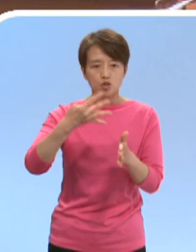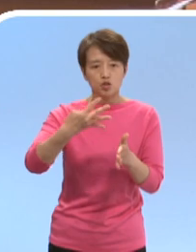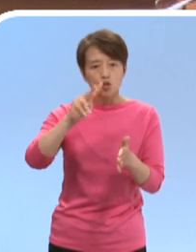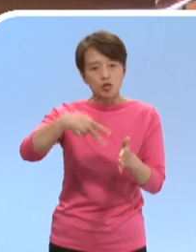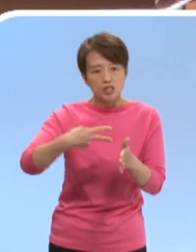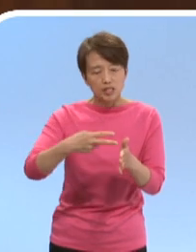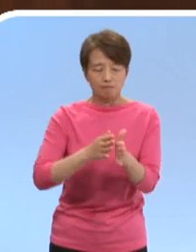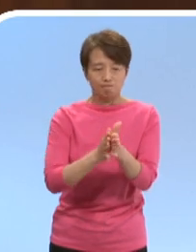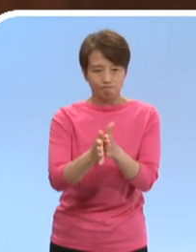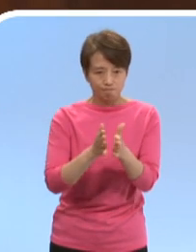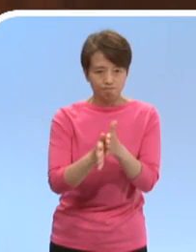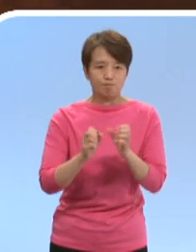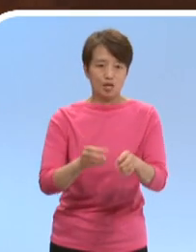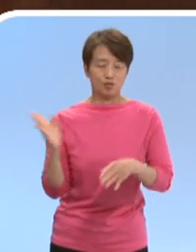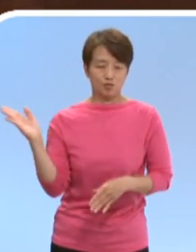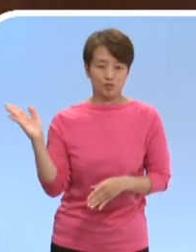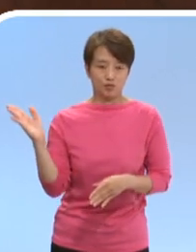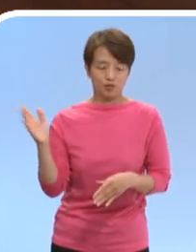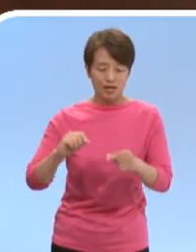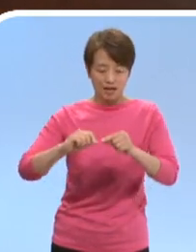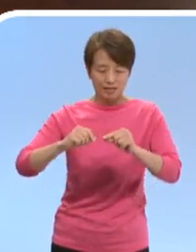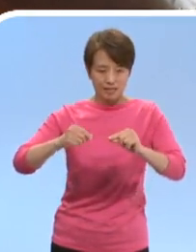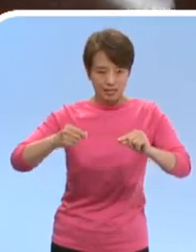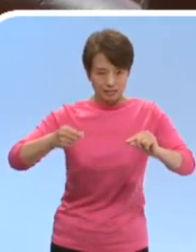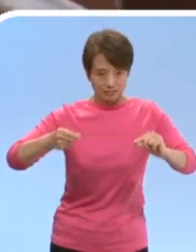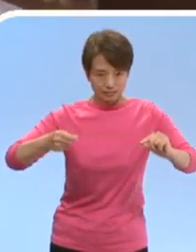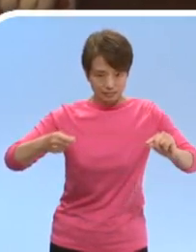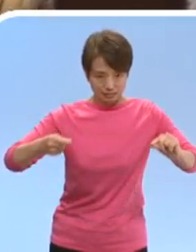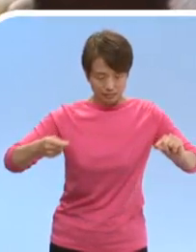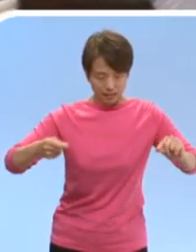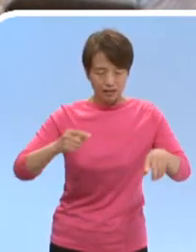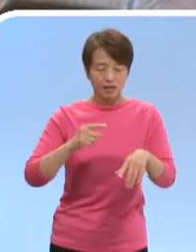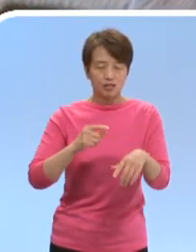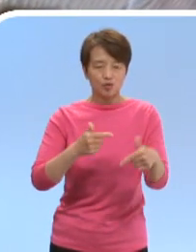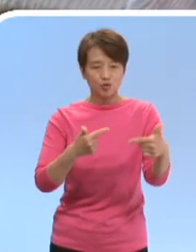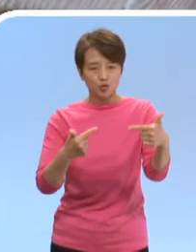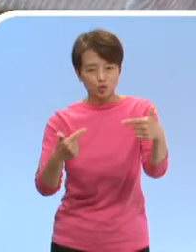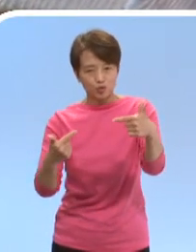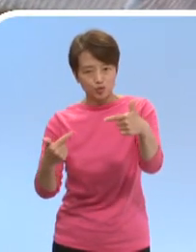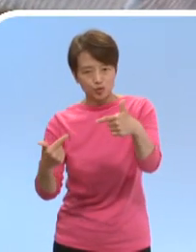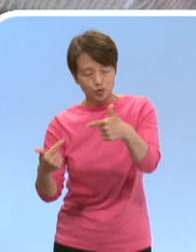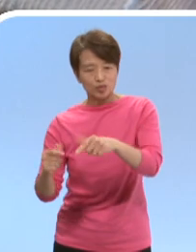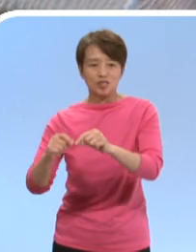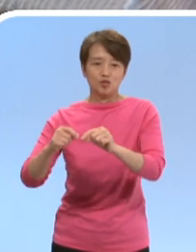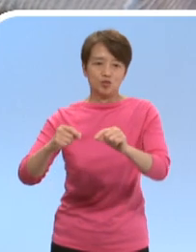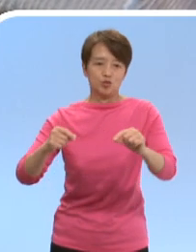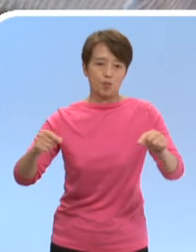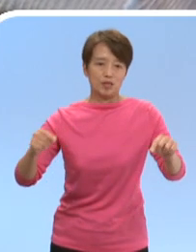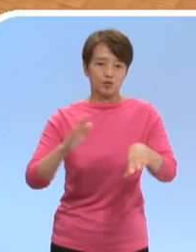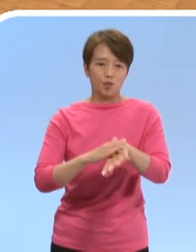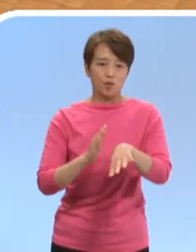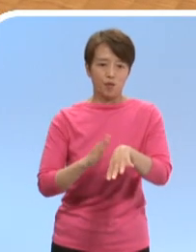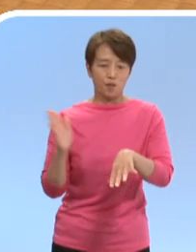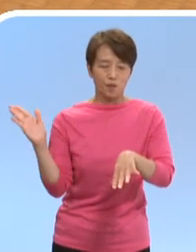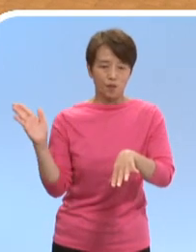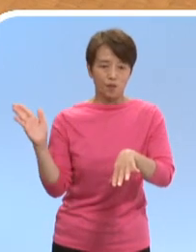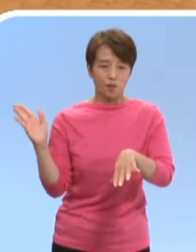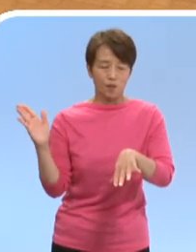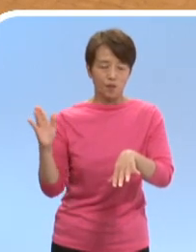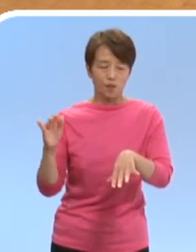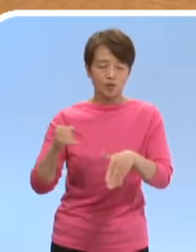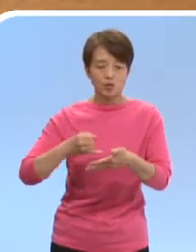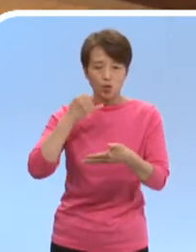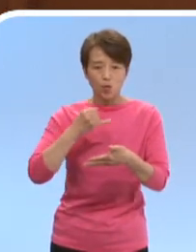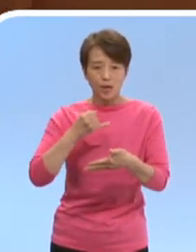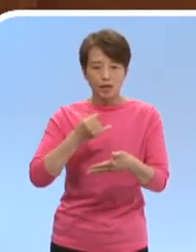い、 麺をねじってよりをかけ、ゆっくりと時間をかけて伸ばしていくことでコシのあ